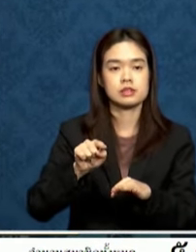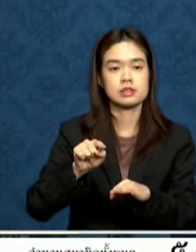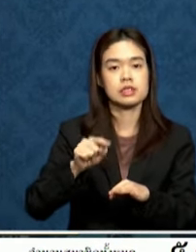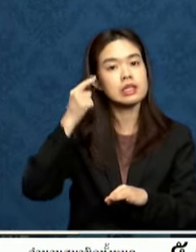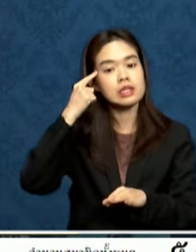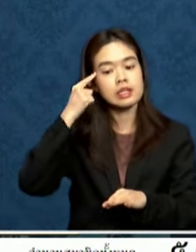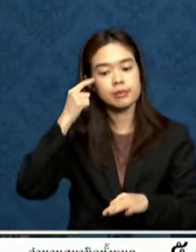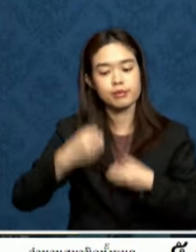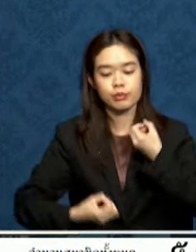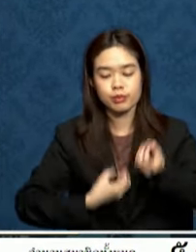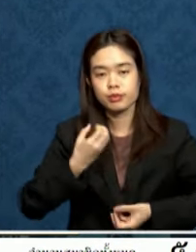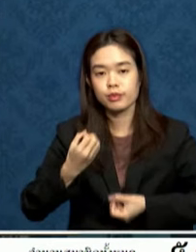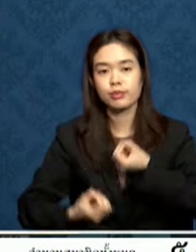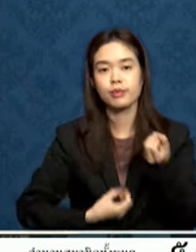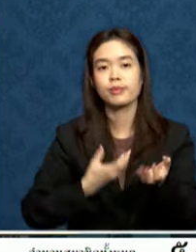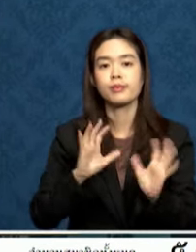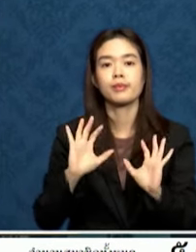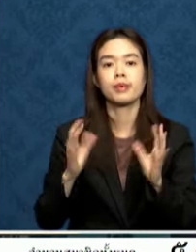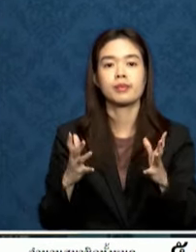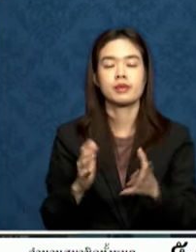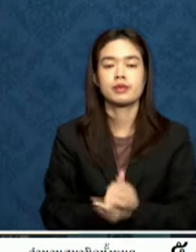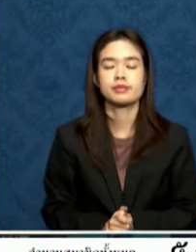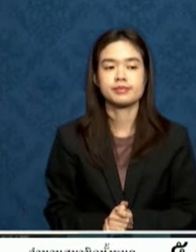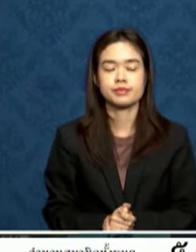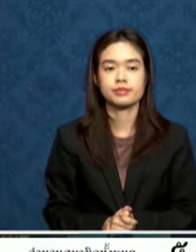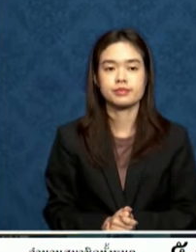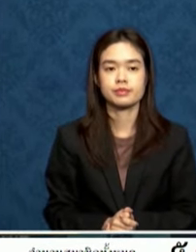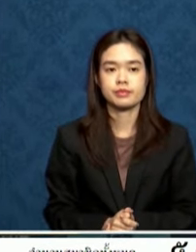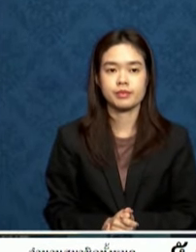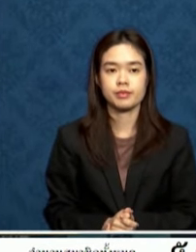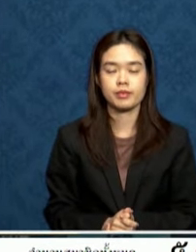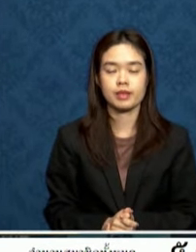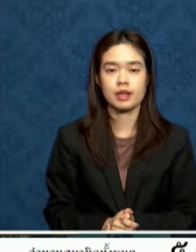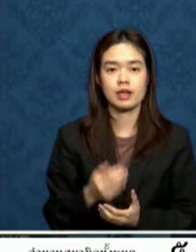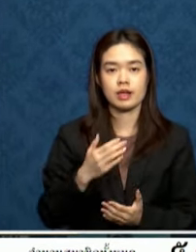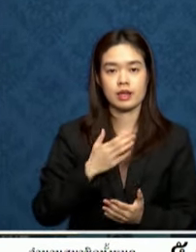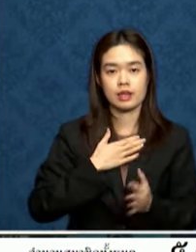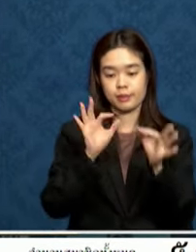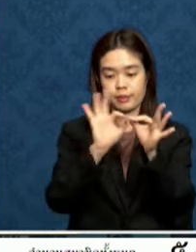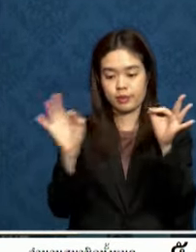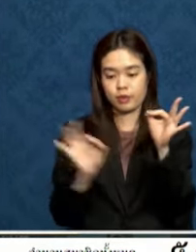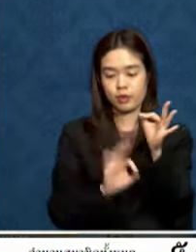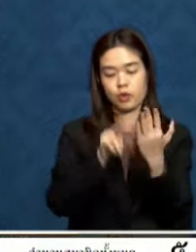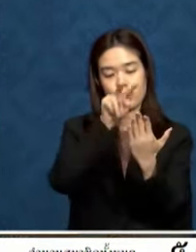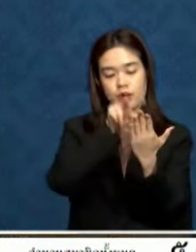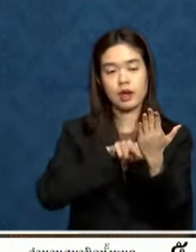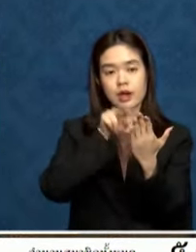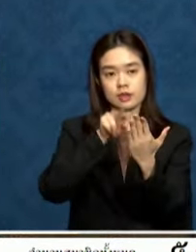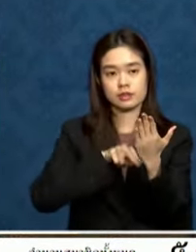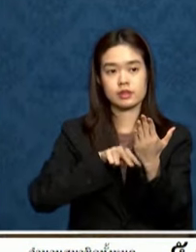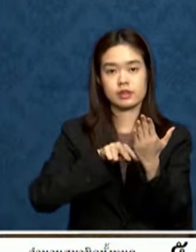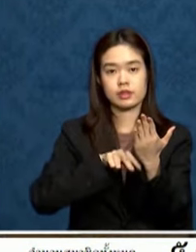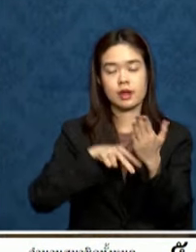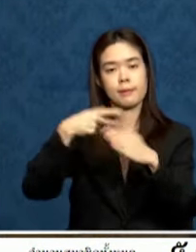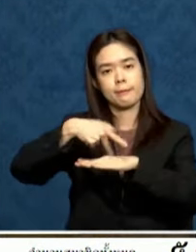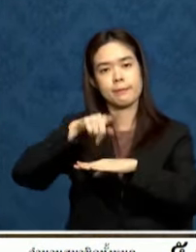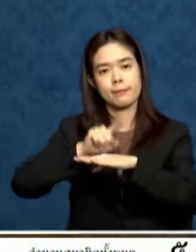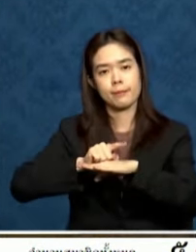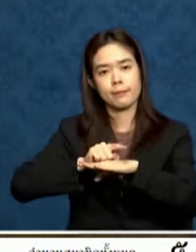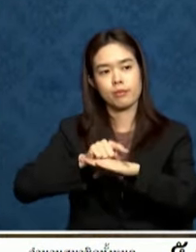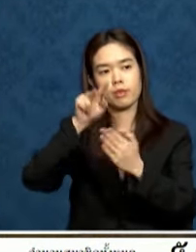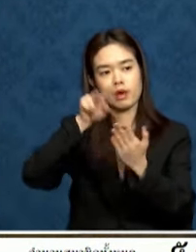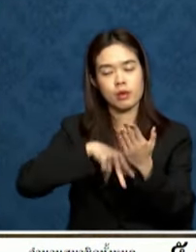เห็นในเรื่องที่จะทำประชามตินั้นครับท่านประธานครับอ่านไปผมเข้าใจว่าท่านประธานก็คงงง